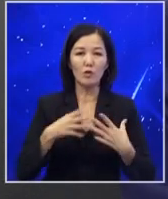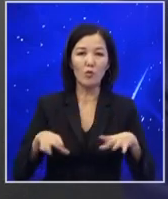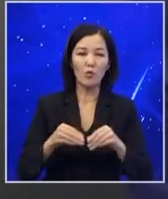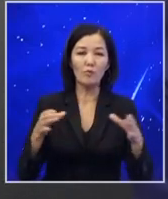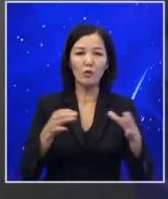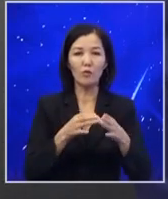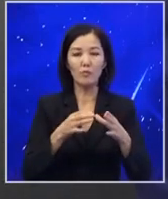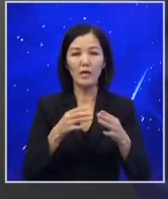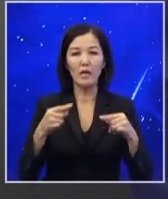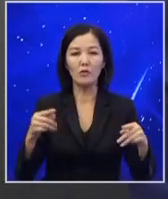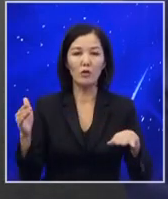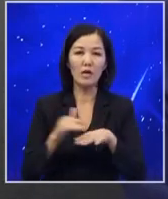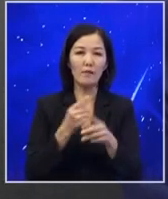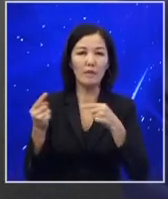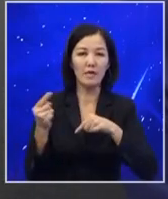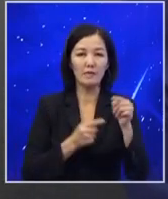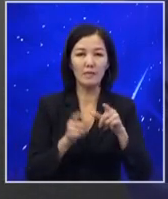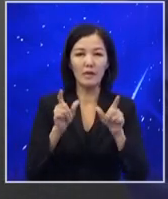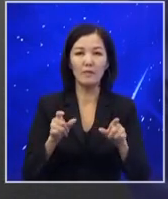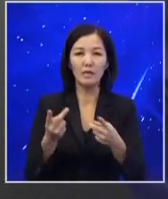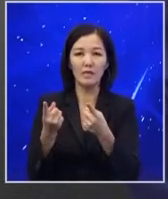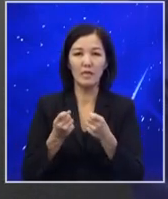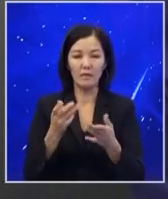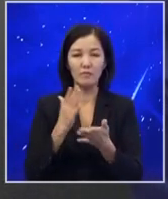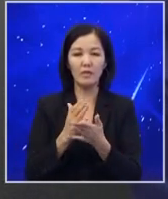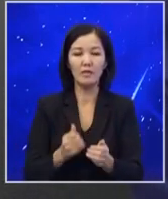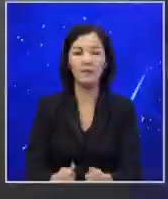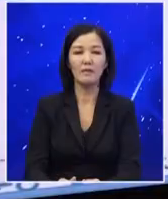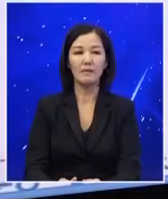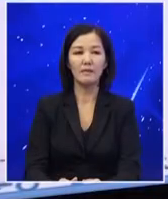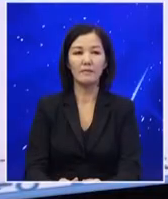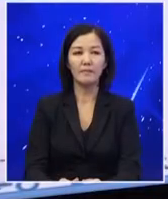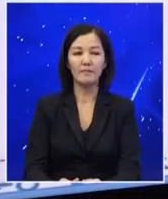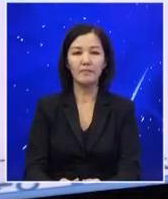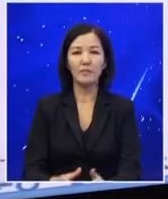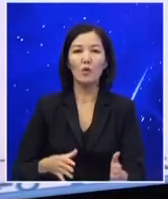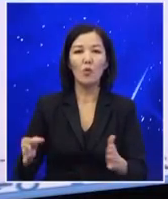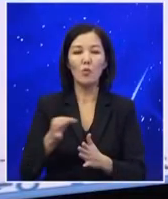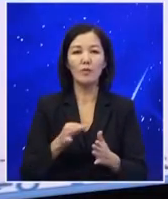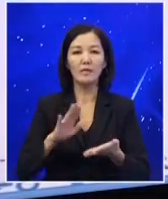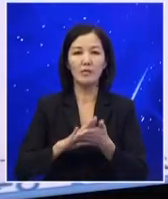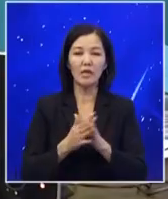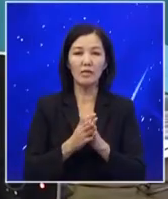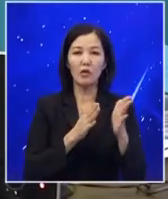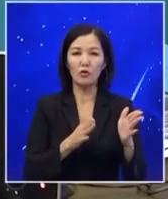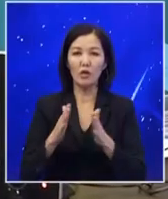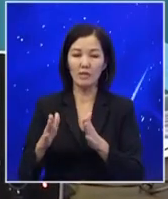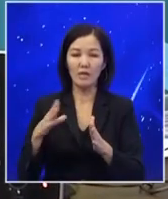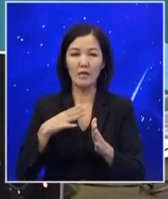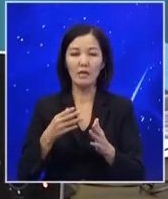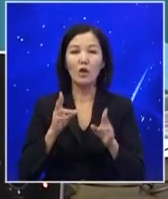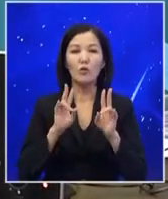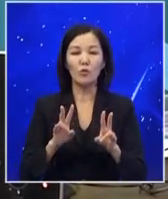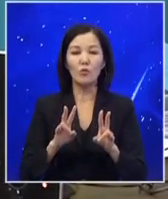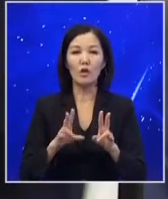әртүрлі қорлар, кәсіпкерлер және тағы басқалар тартылып жатыр. Облыста эпидемиологиялық жағдай тұрақталған. Десе